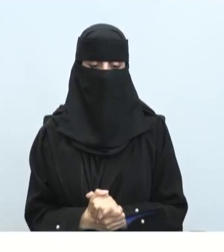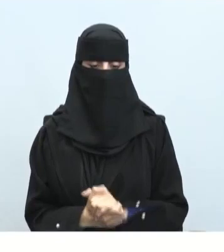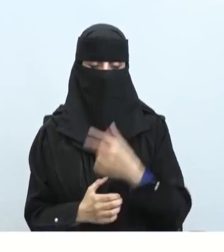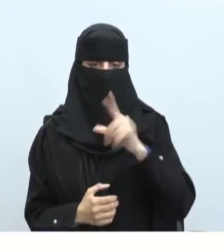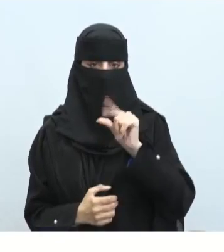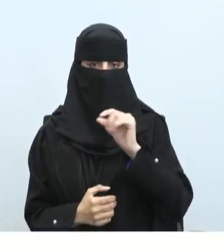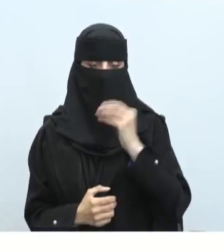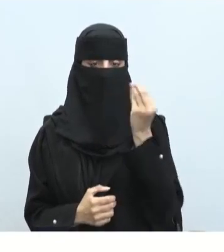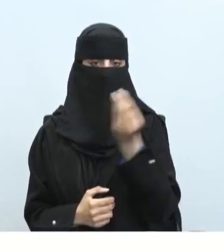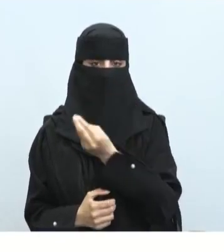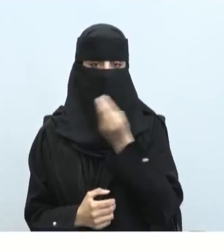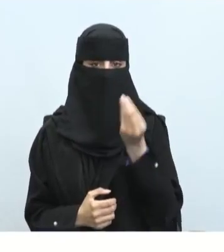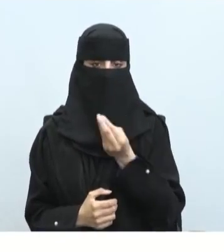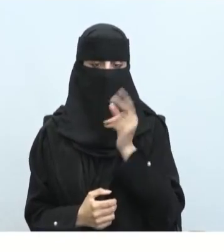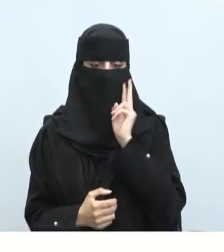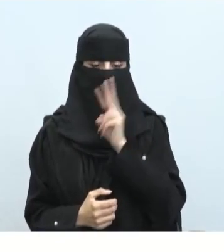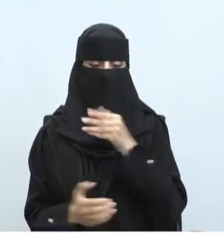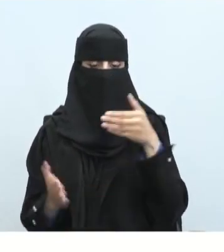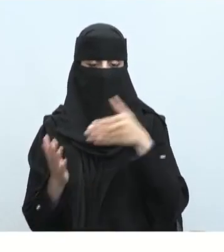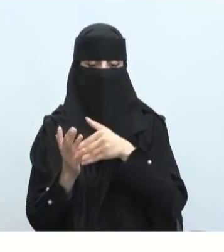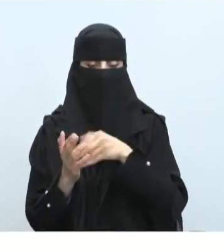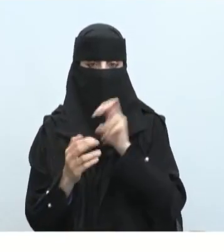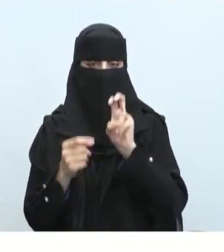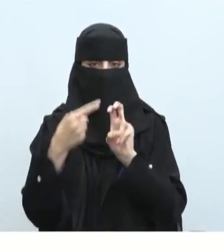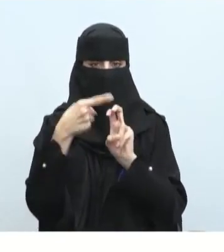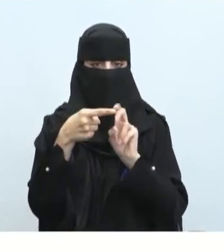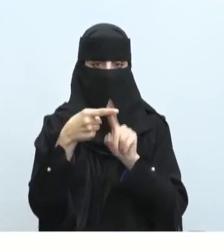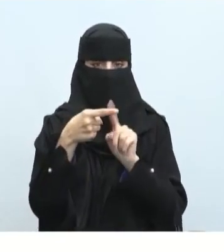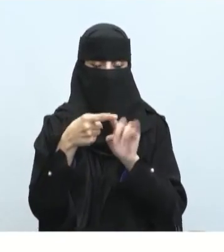الرحله علامه نصبه